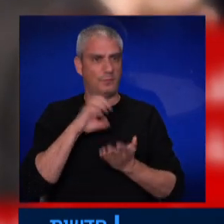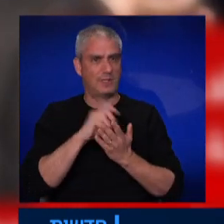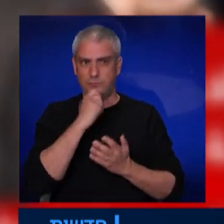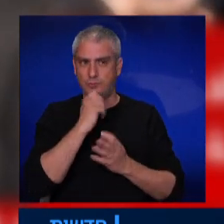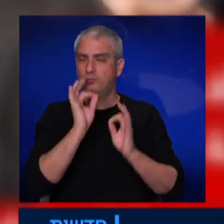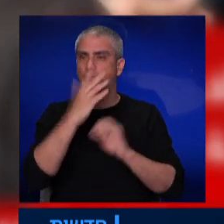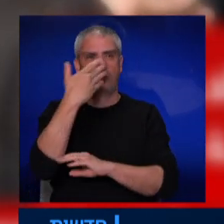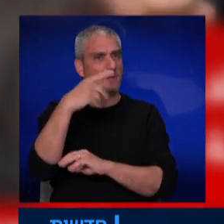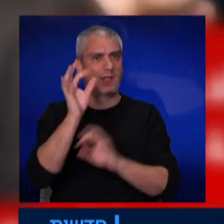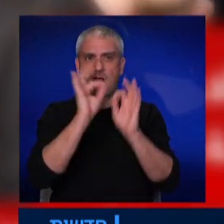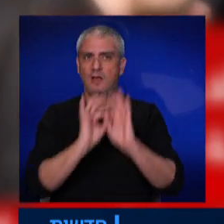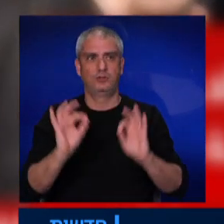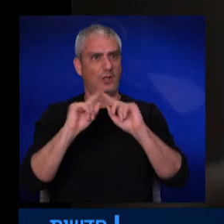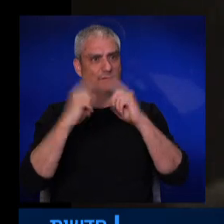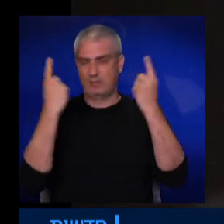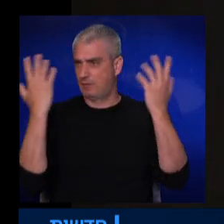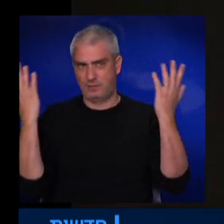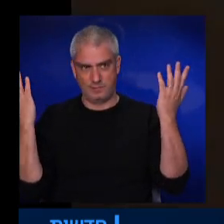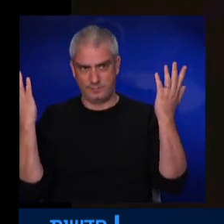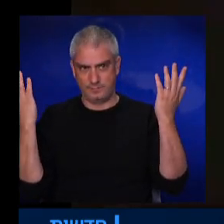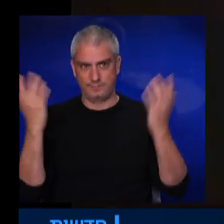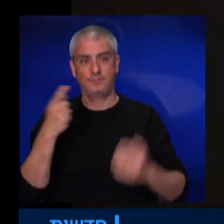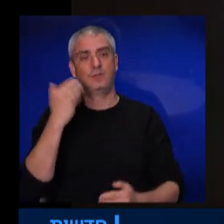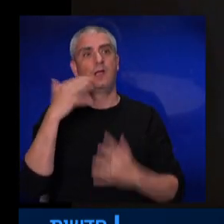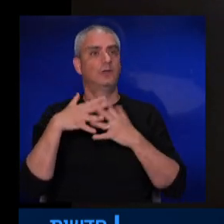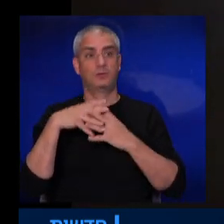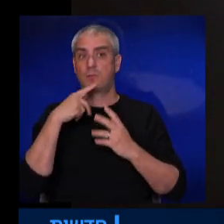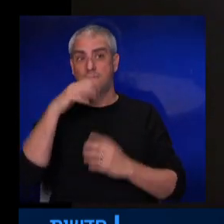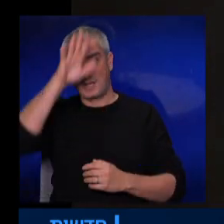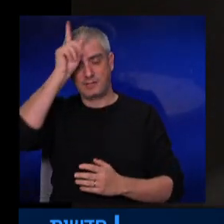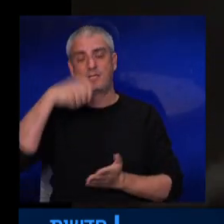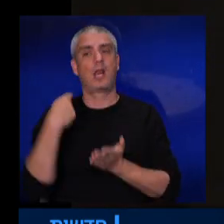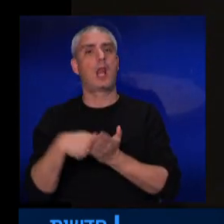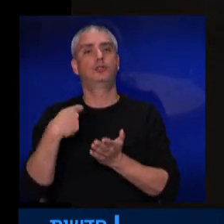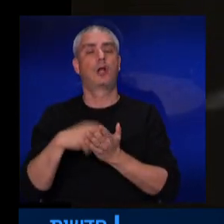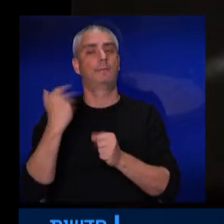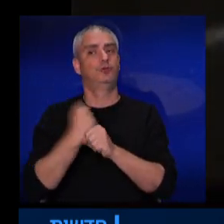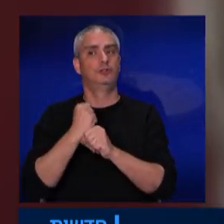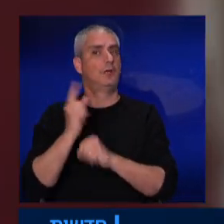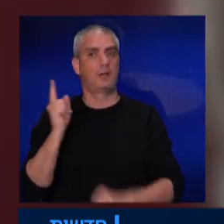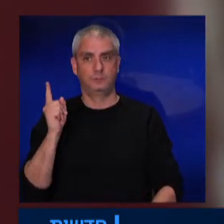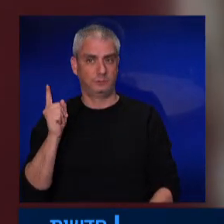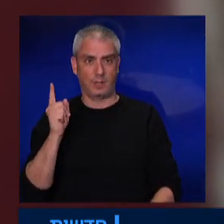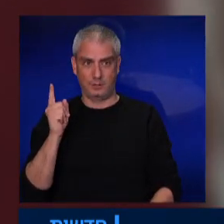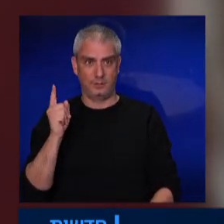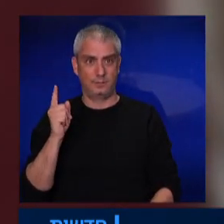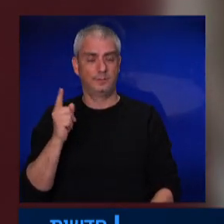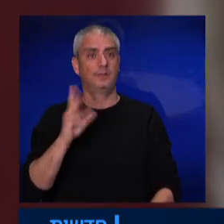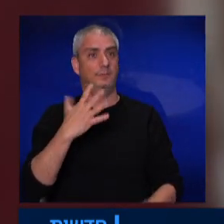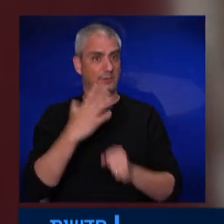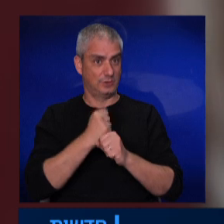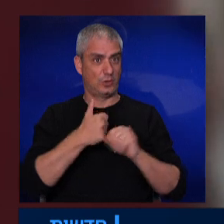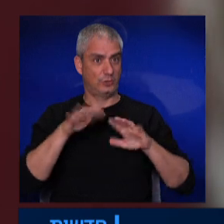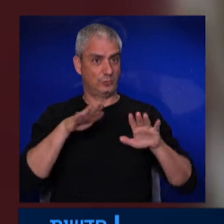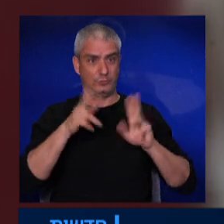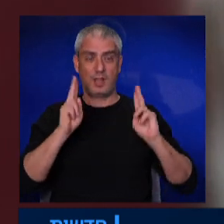أماكن سرية لأي دولة أو جهات بأرصات أبريت أمريم كي إيران صريخة لشلم المعسية فسيستطيع